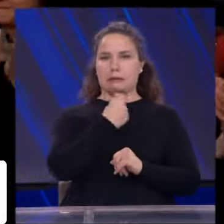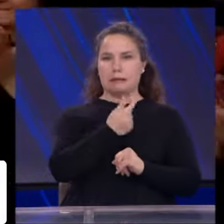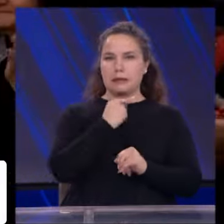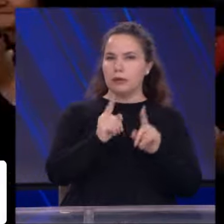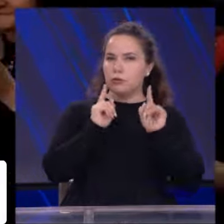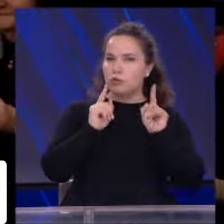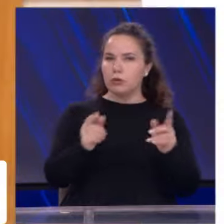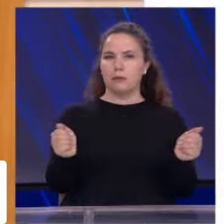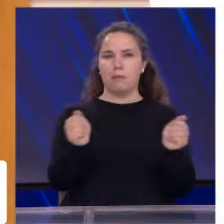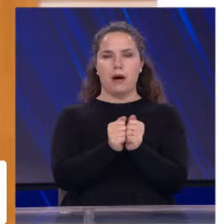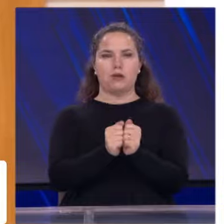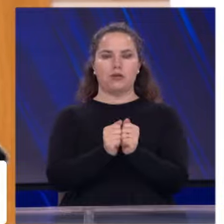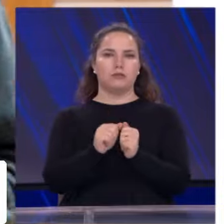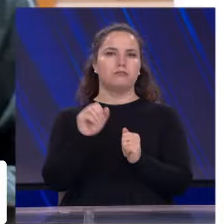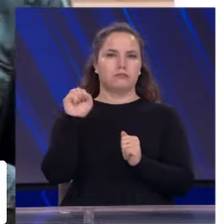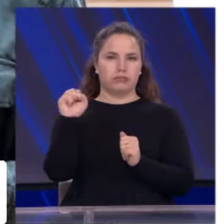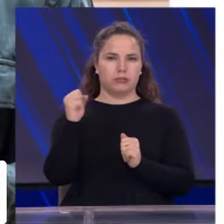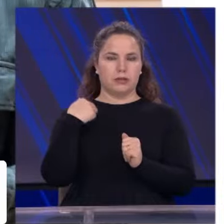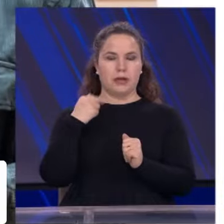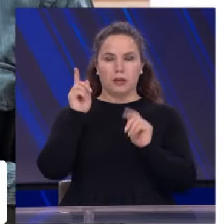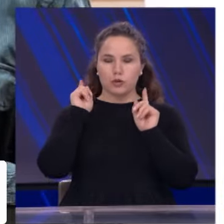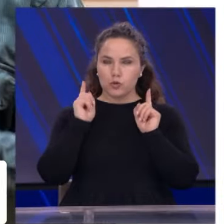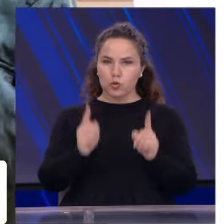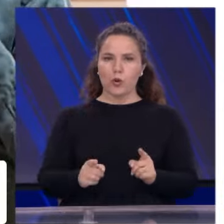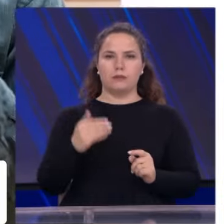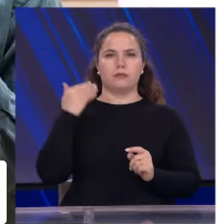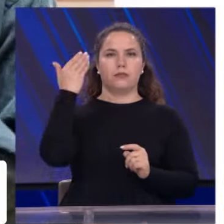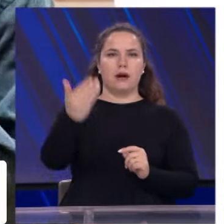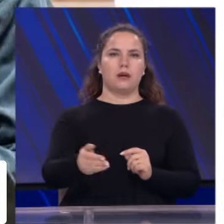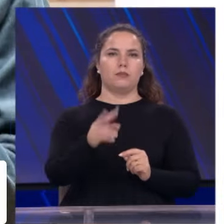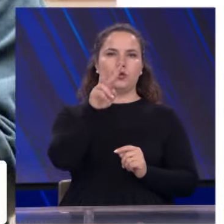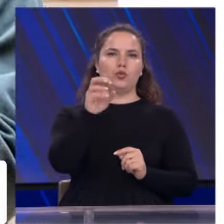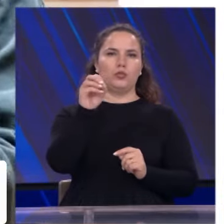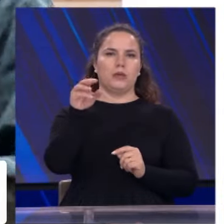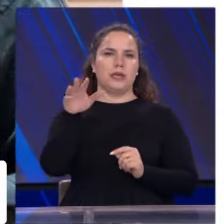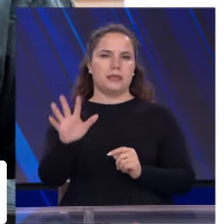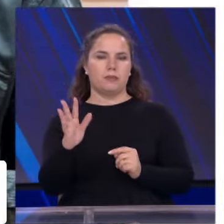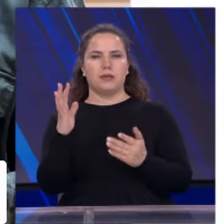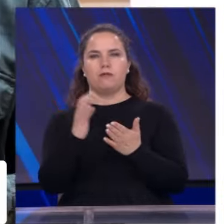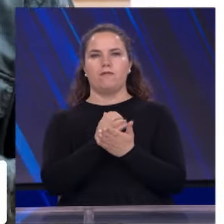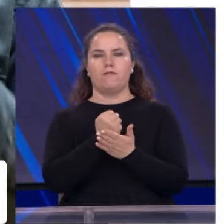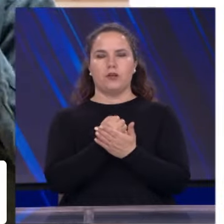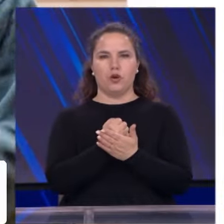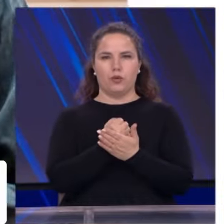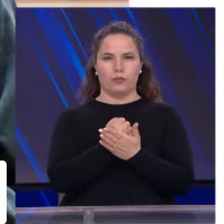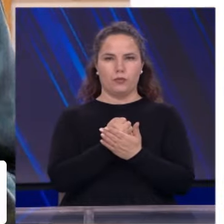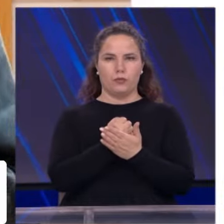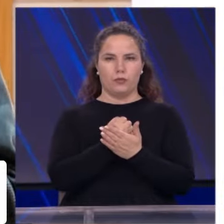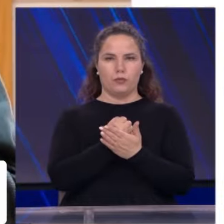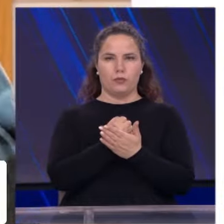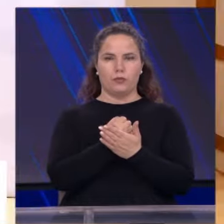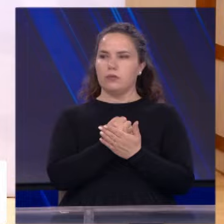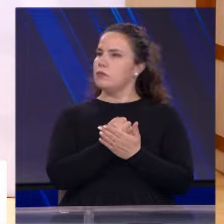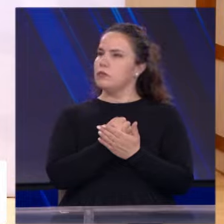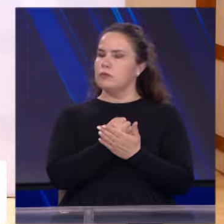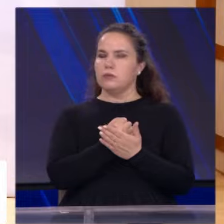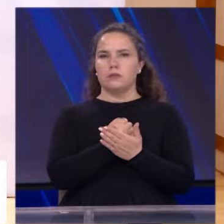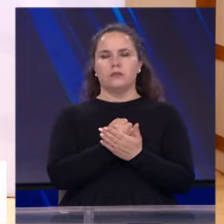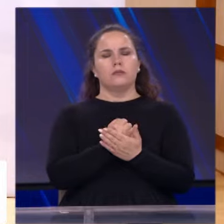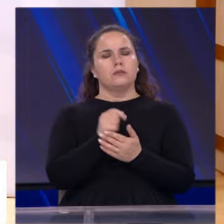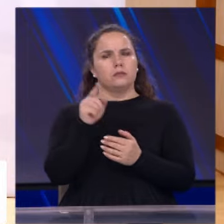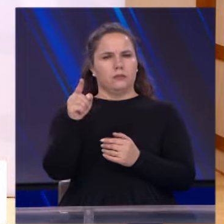Dua shumë që ne ta çojmë këtë punë deri në fund. Edhe ta kemi vërtet për rreth 100 organizata që kemi, të kemi 400 antarë të rinj.